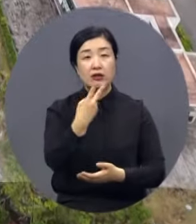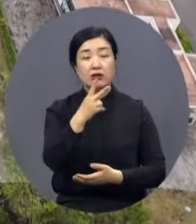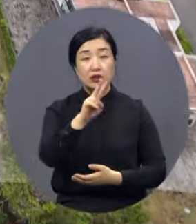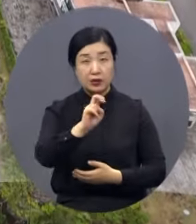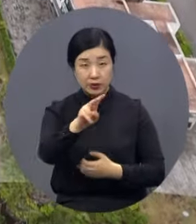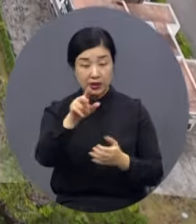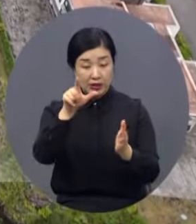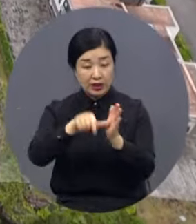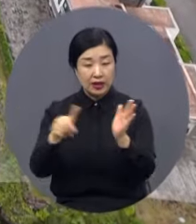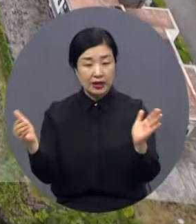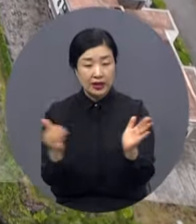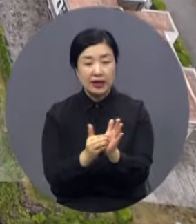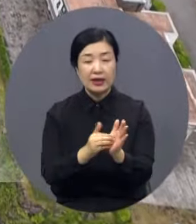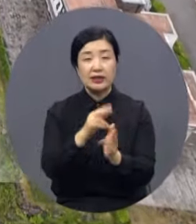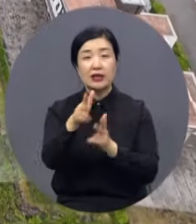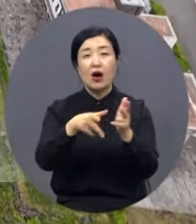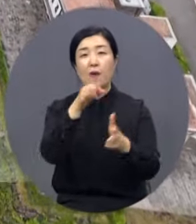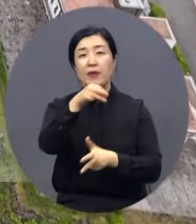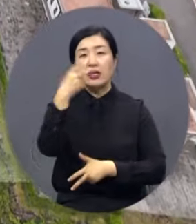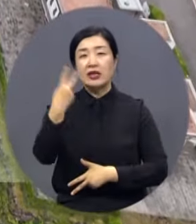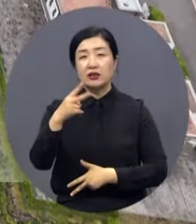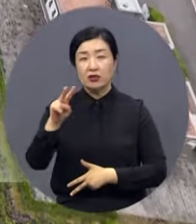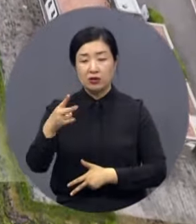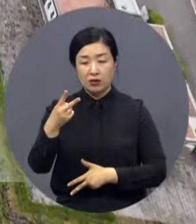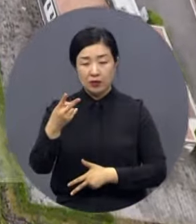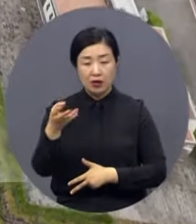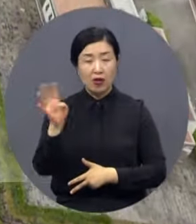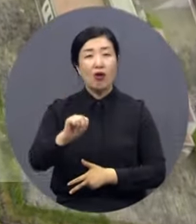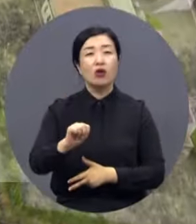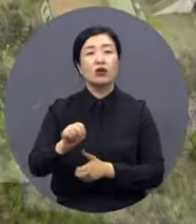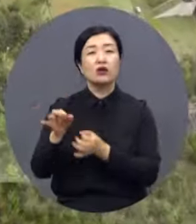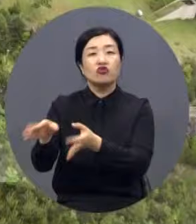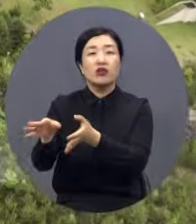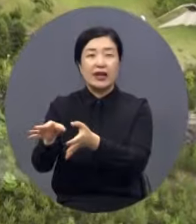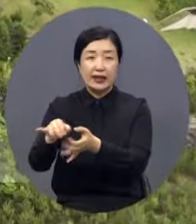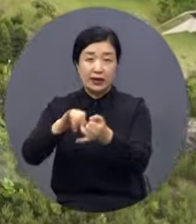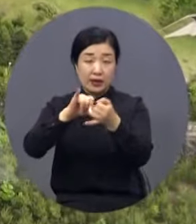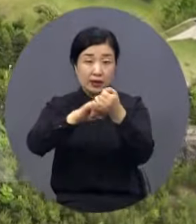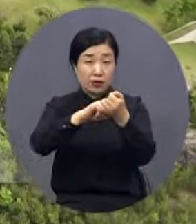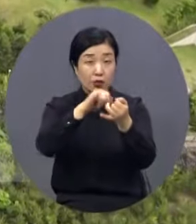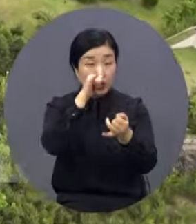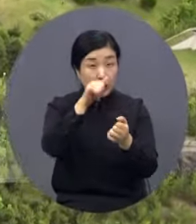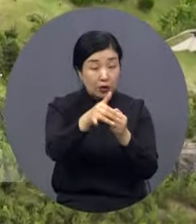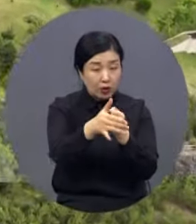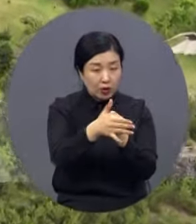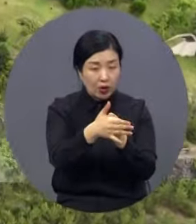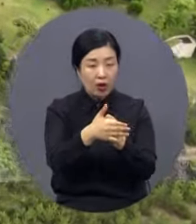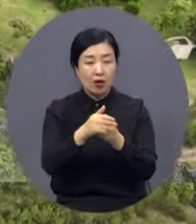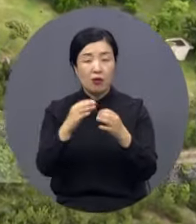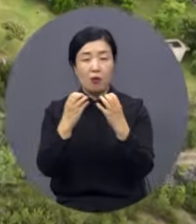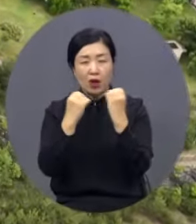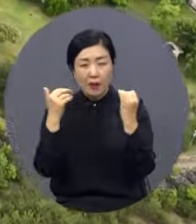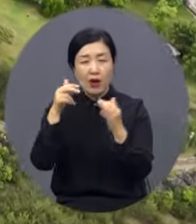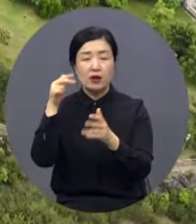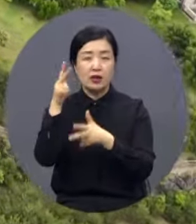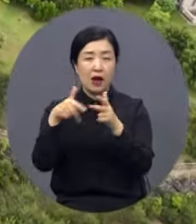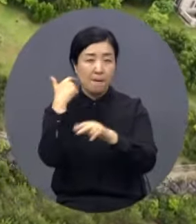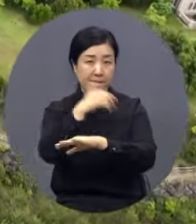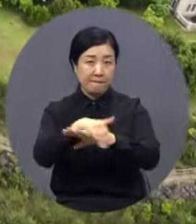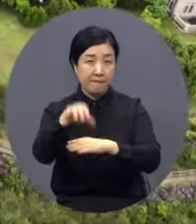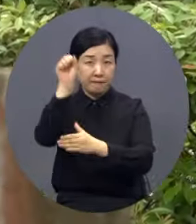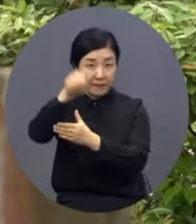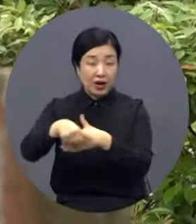2022년까지 142억원을 투자하겠다고 약속한 뒤 제주도부터 개발사업 승인을